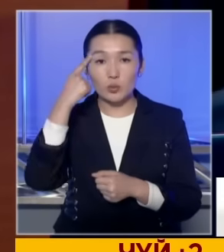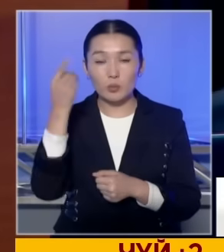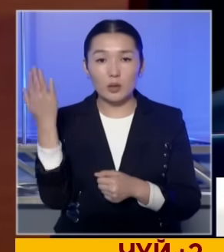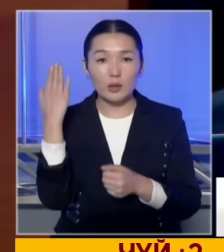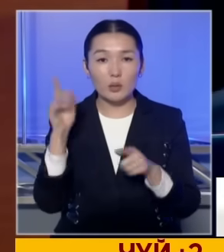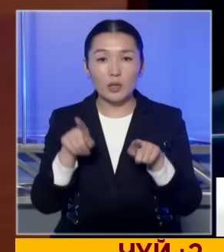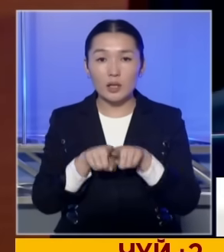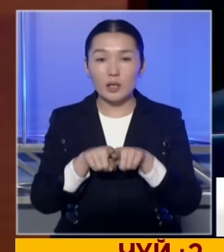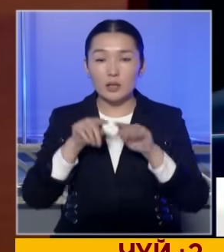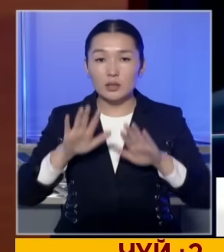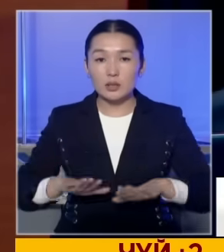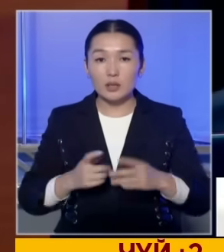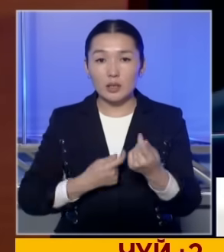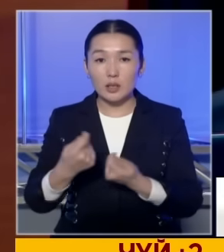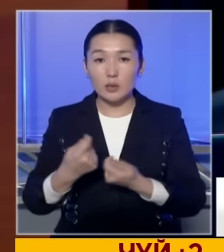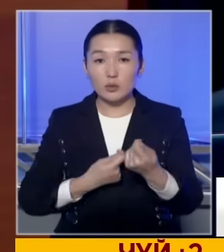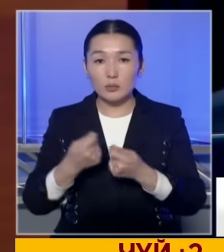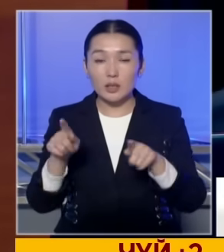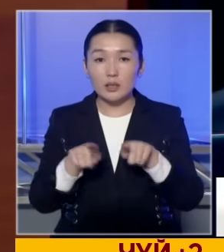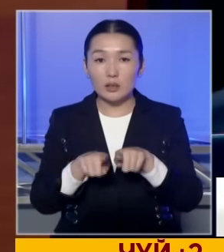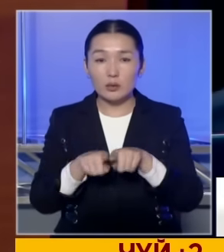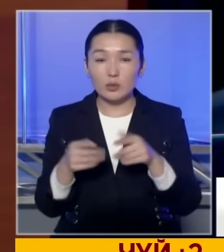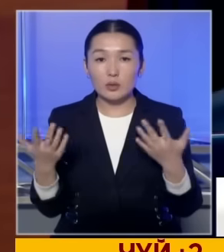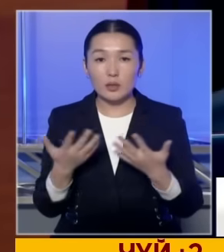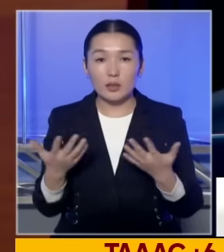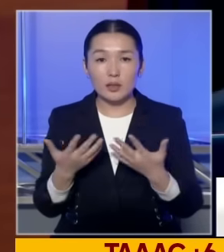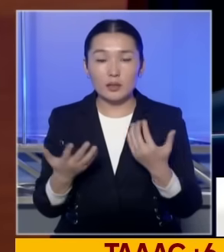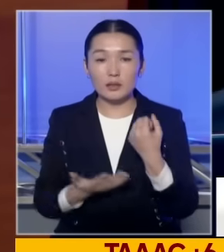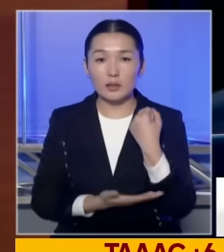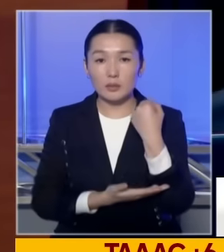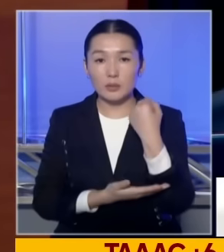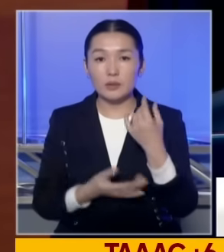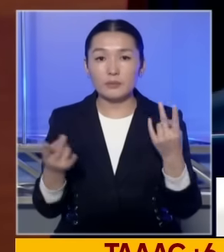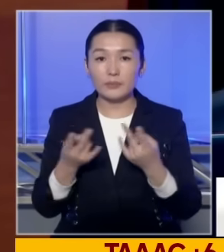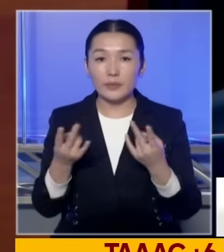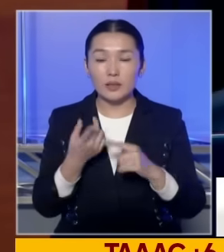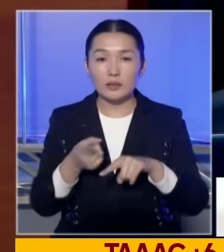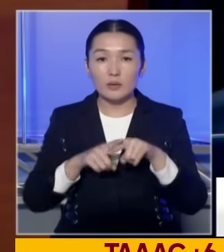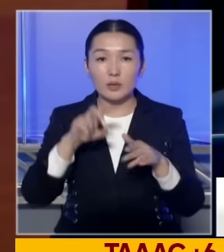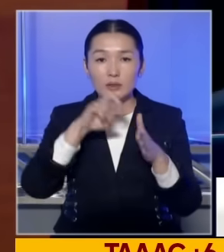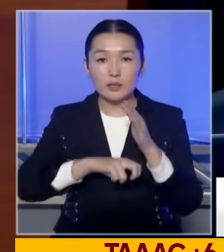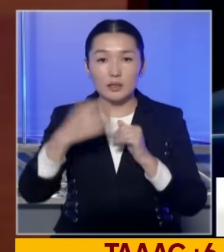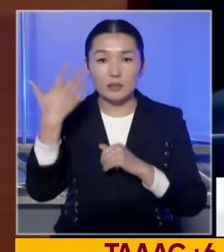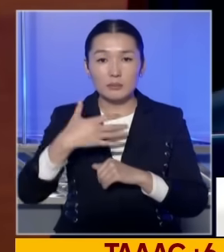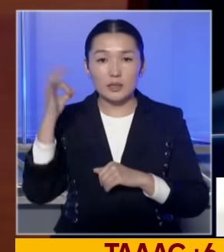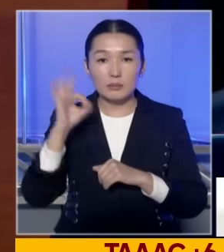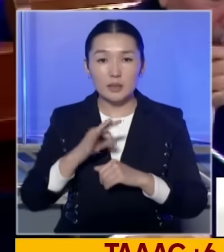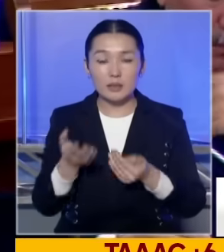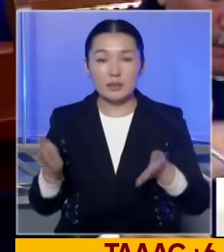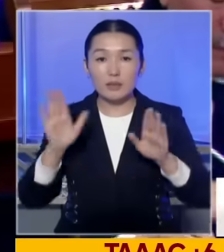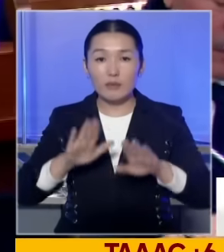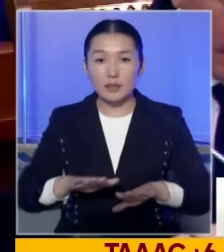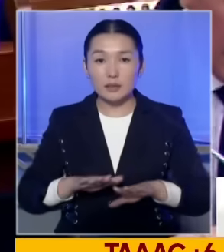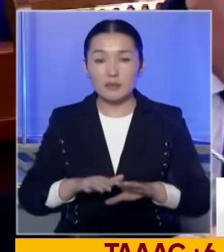ушул жергиликтүү бийликти дагы мындай бир талап коюуда ушул салыктын дагы 50% ушул